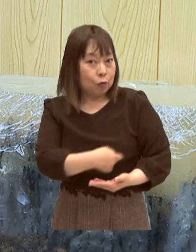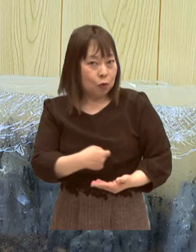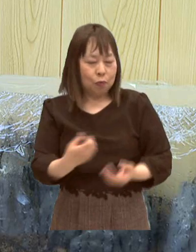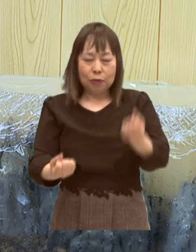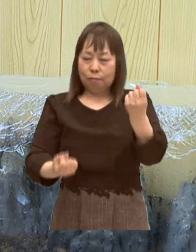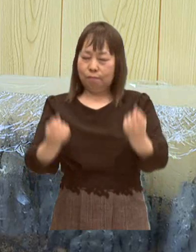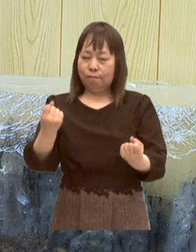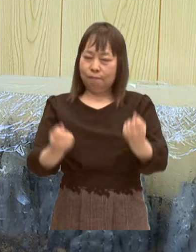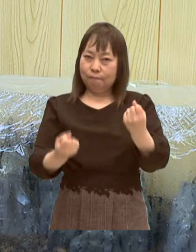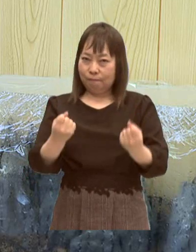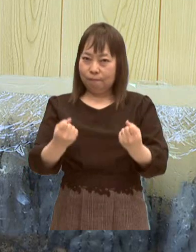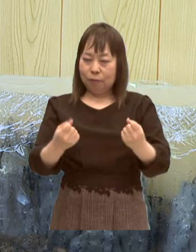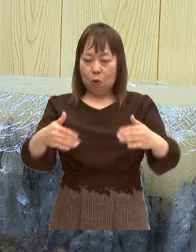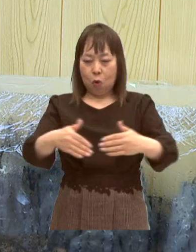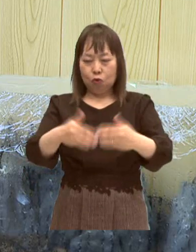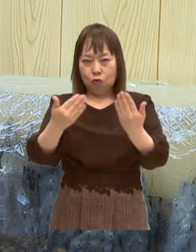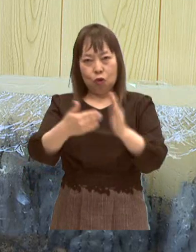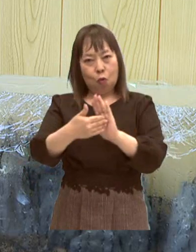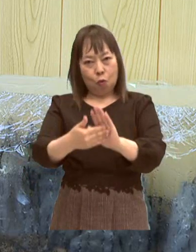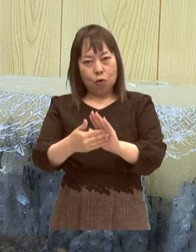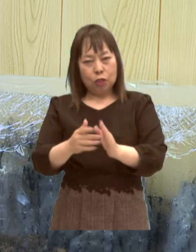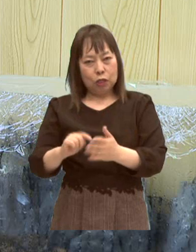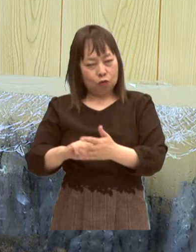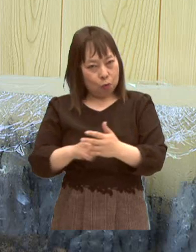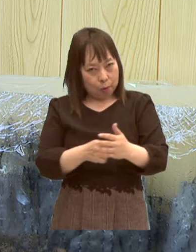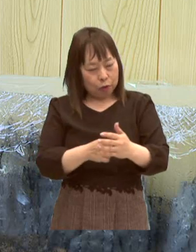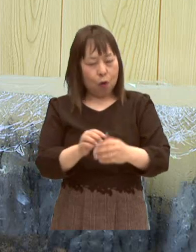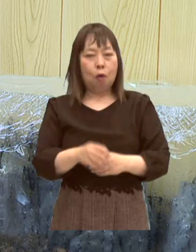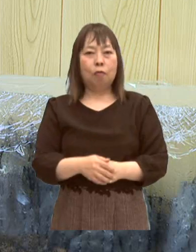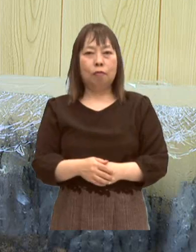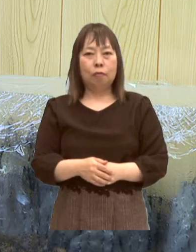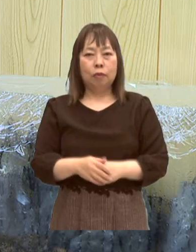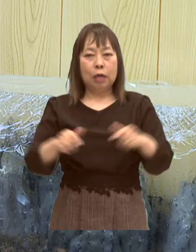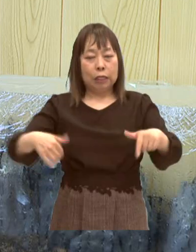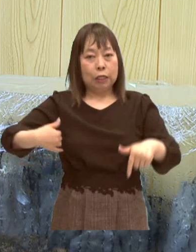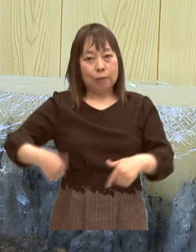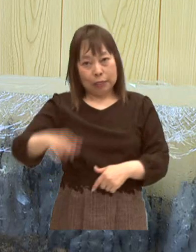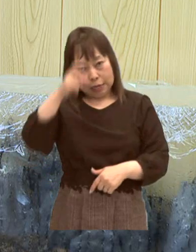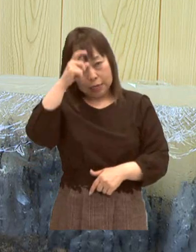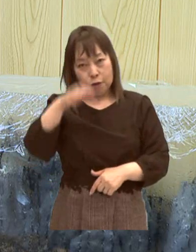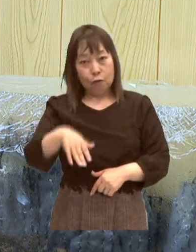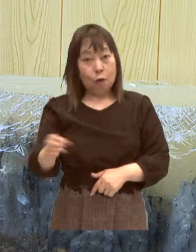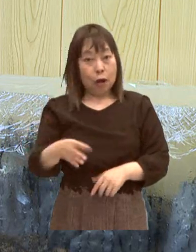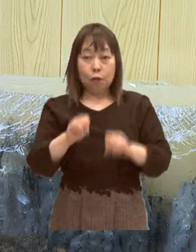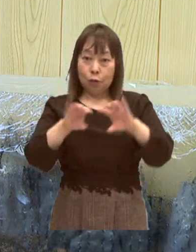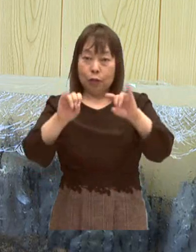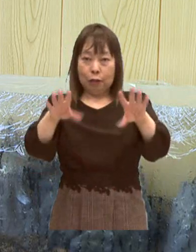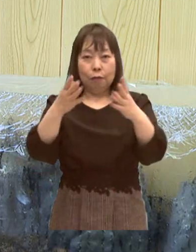交通事故防止に努めましょう。以上、西脇警察署からのお知らせでした。